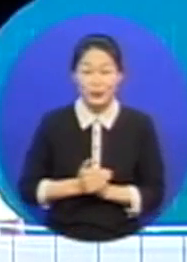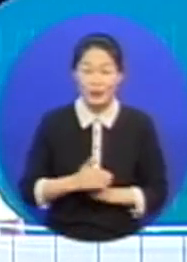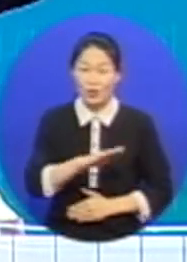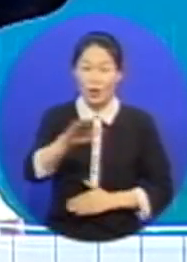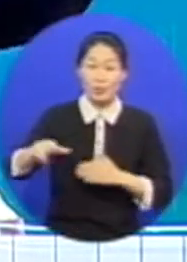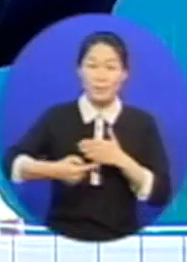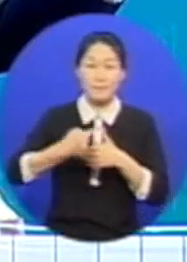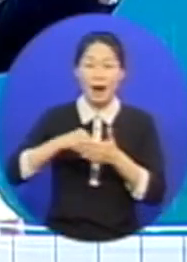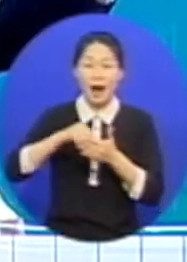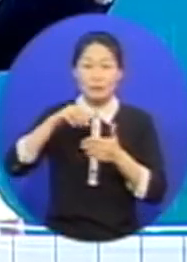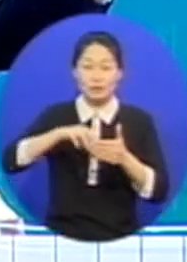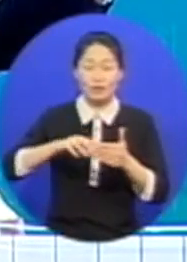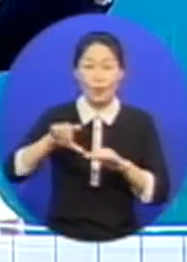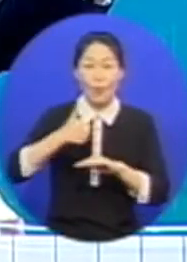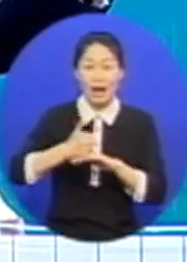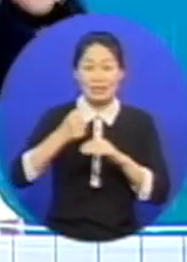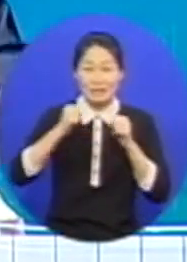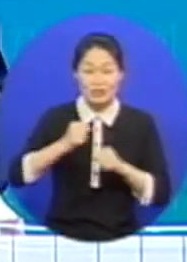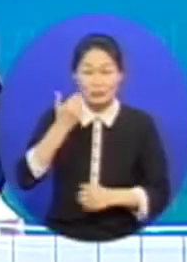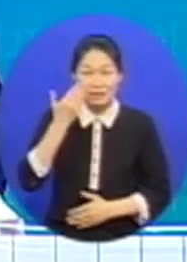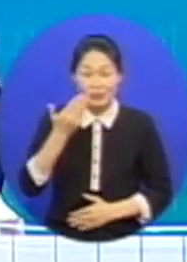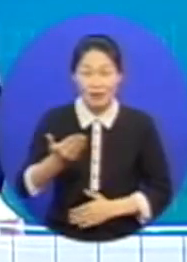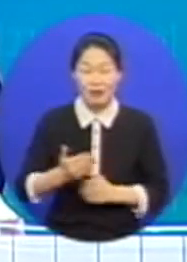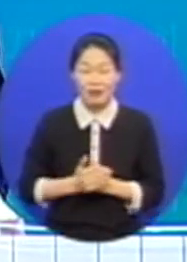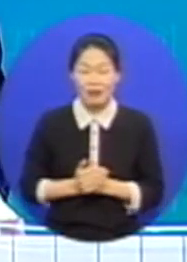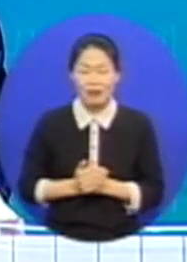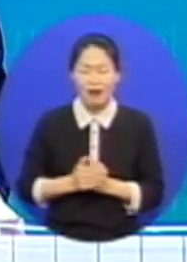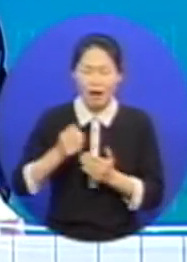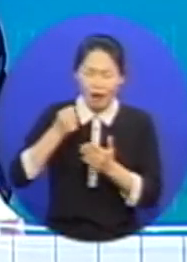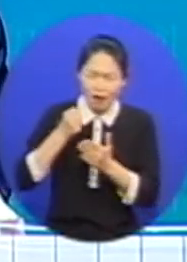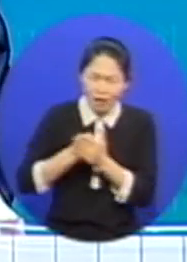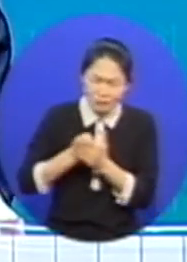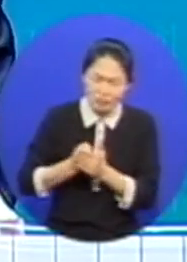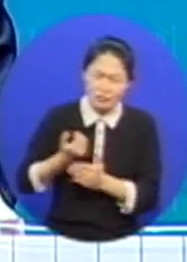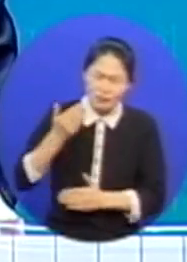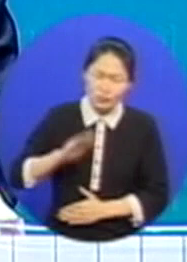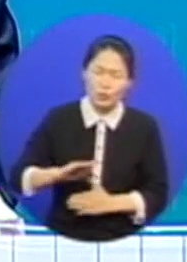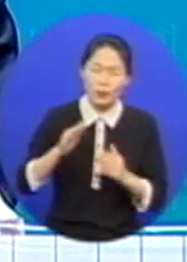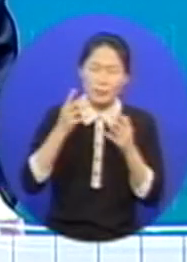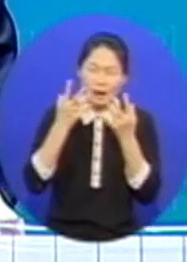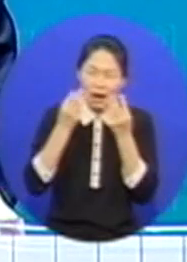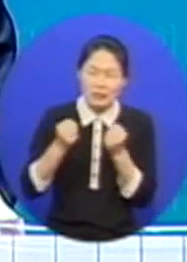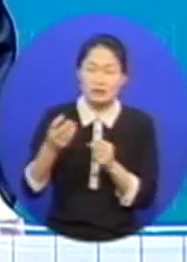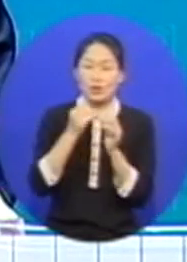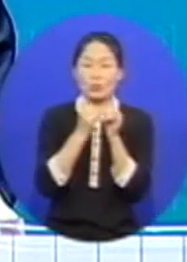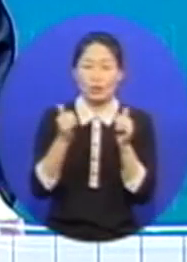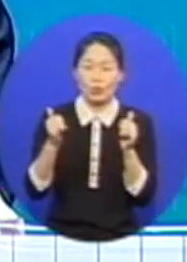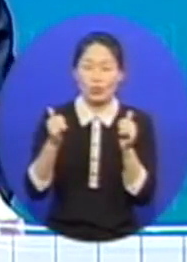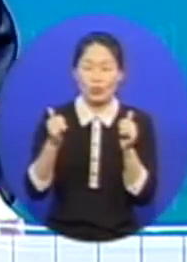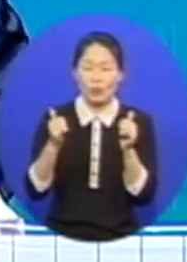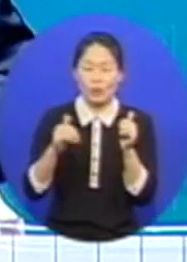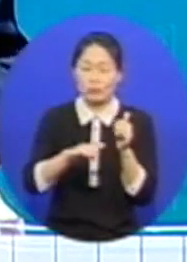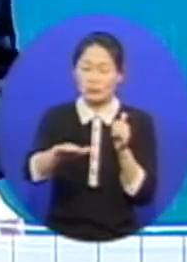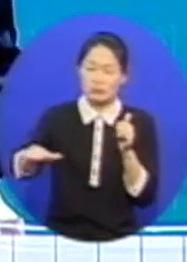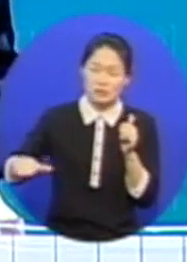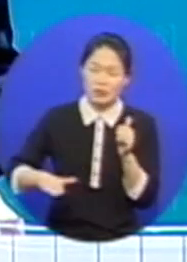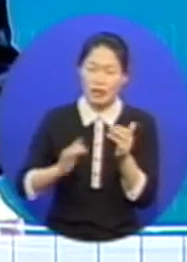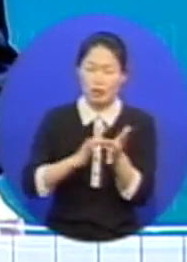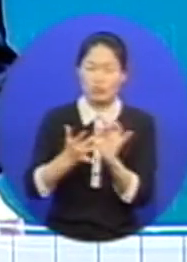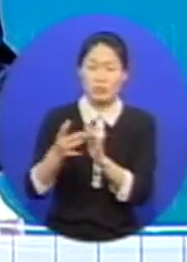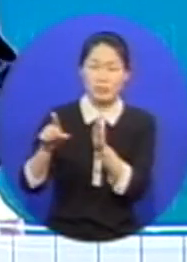여러분의 마음에 왕이 계셨어요 안타깝게도 너무나 많은 성도들이 예수님을